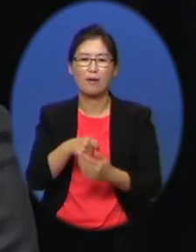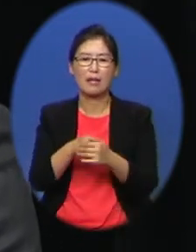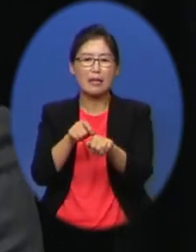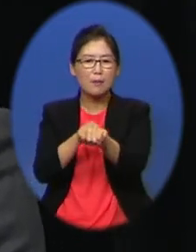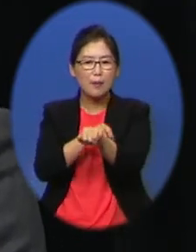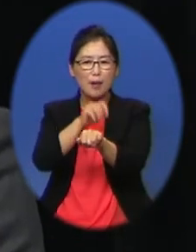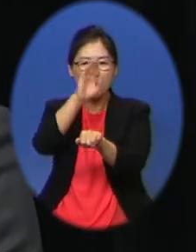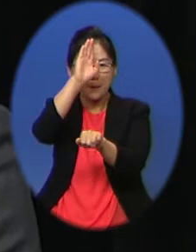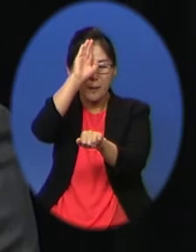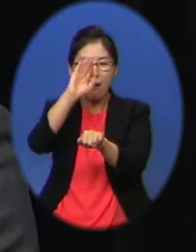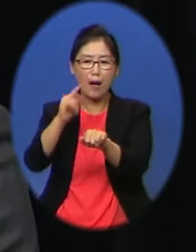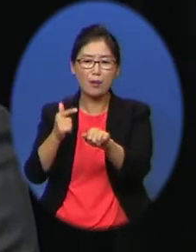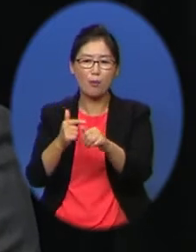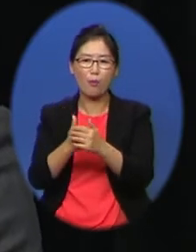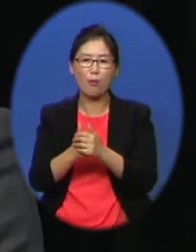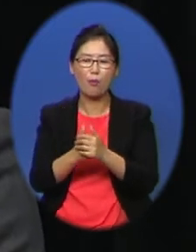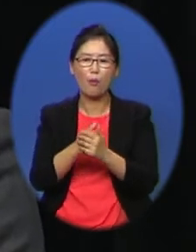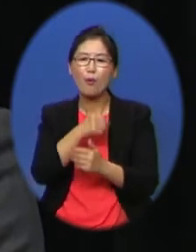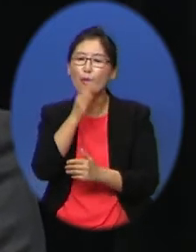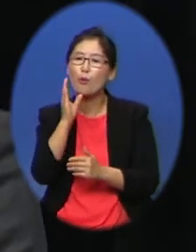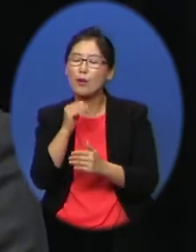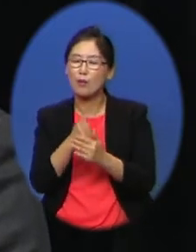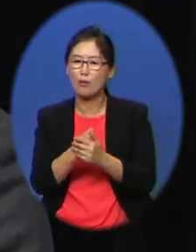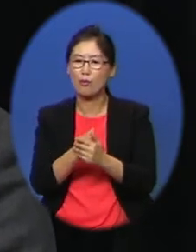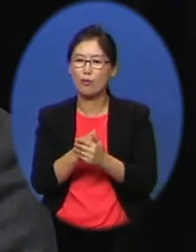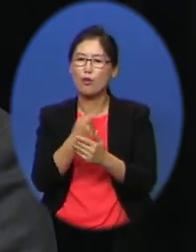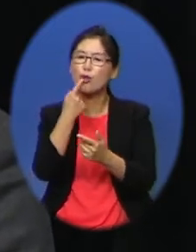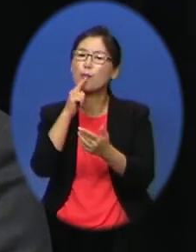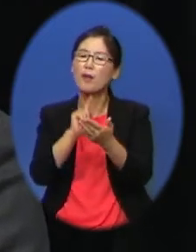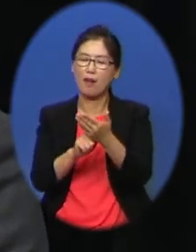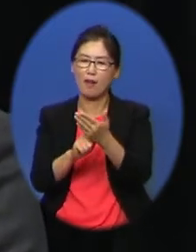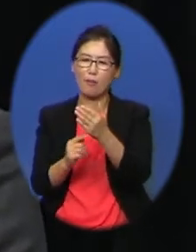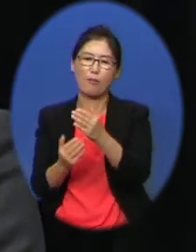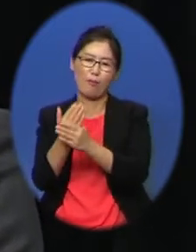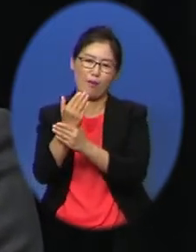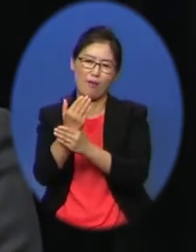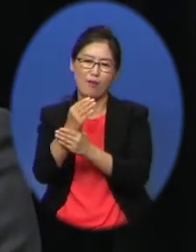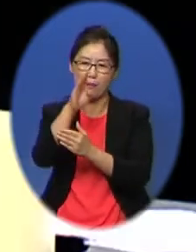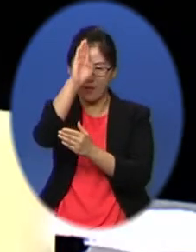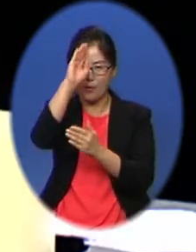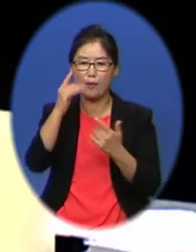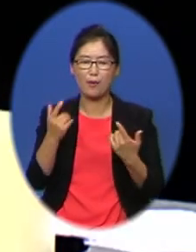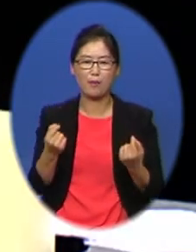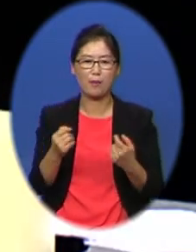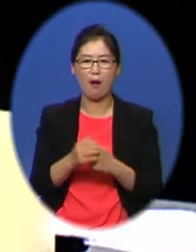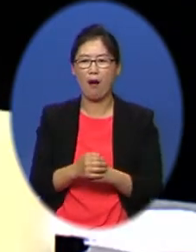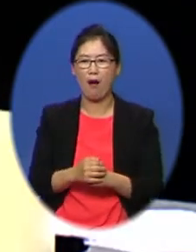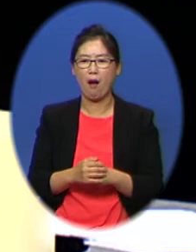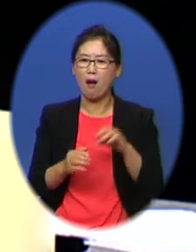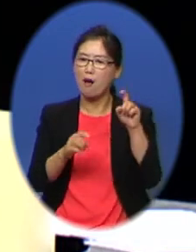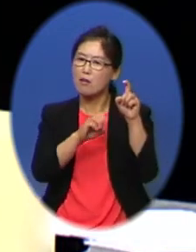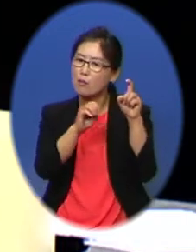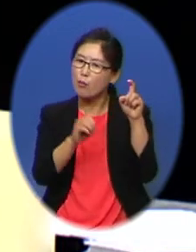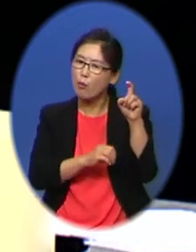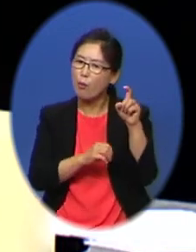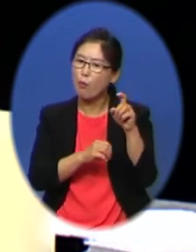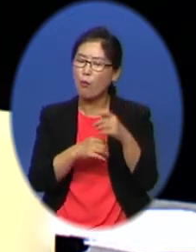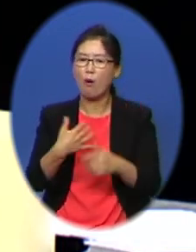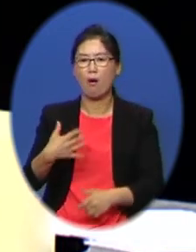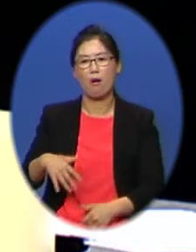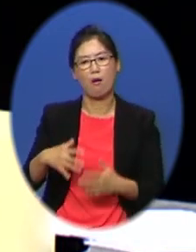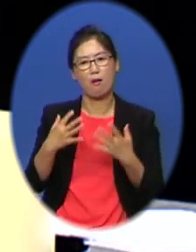아니라 누구라도 걸릴 수 있는 흔한 질병이라고 해야 될 것 같습니다. 예, 10%라고 하면 굉장히 많은 수네요.